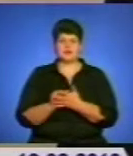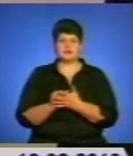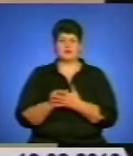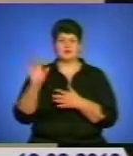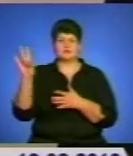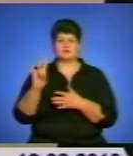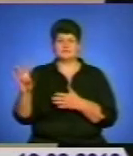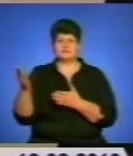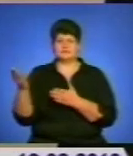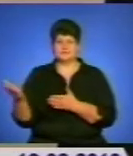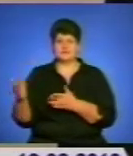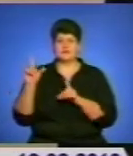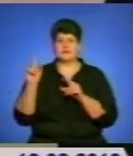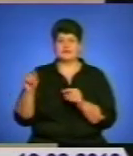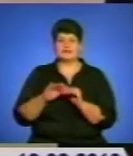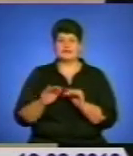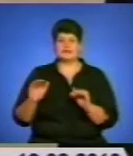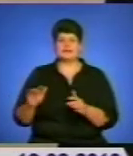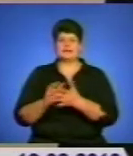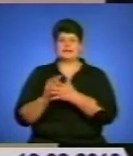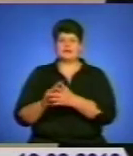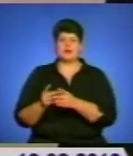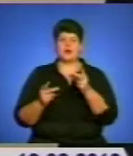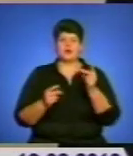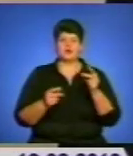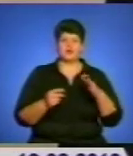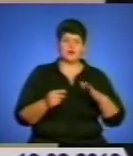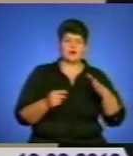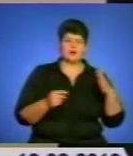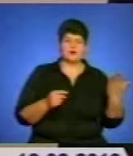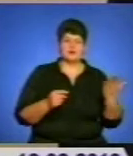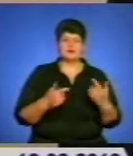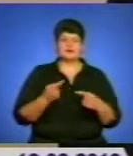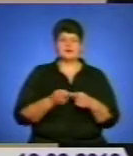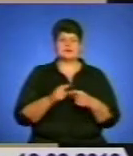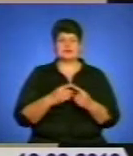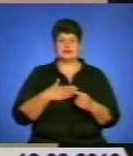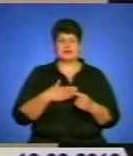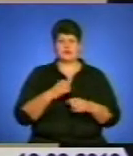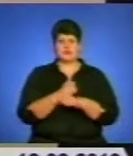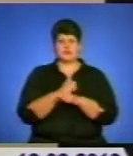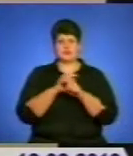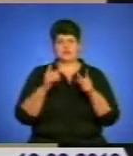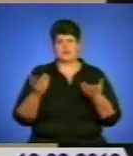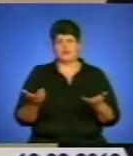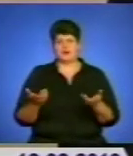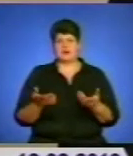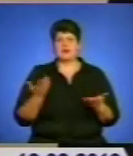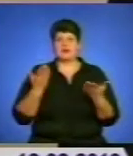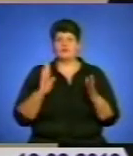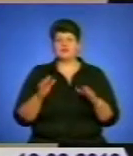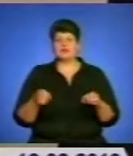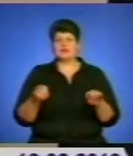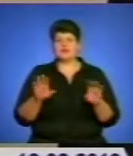конфесія, де їздять діти на екскурсії, значить, а друга частина – це знаходиться наш санаторій. Тому яке буде рішення? Це